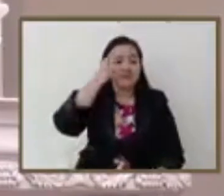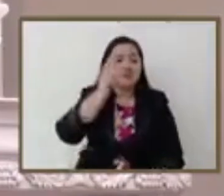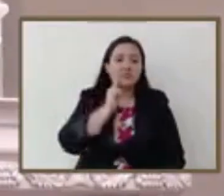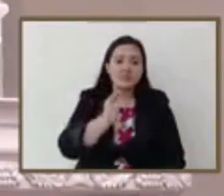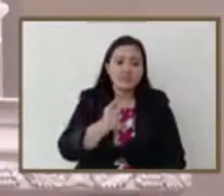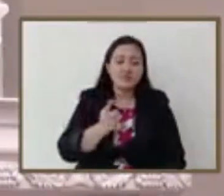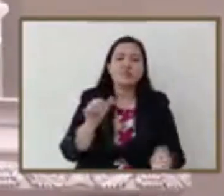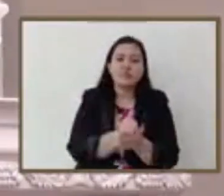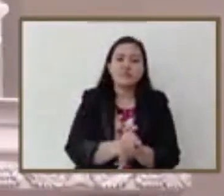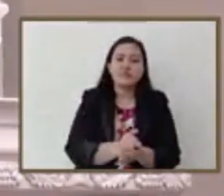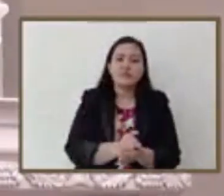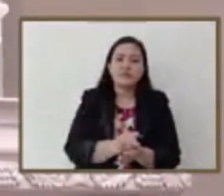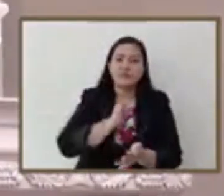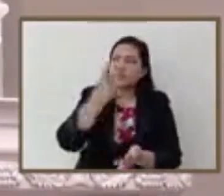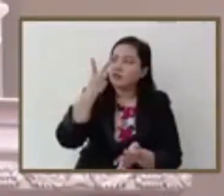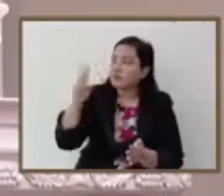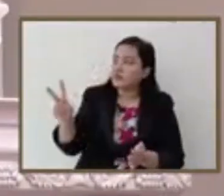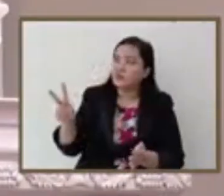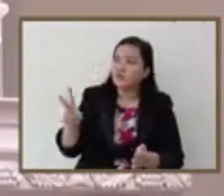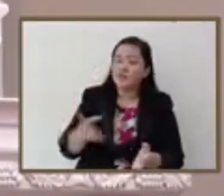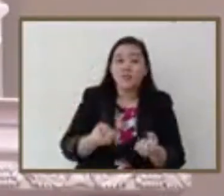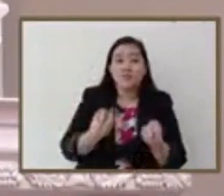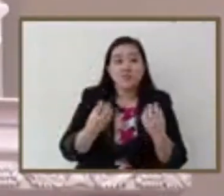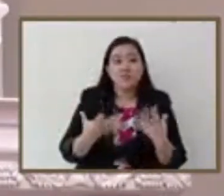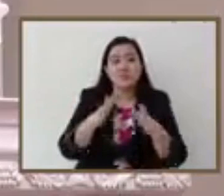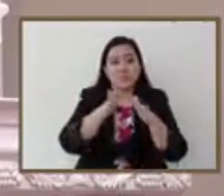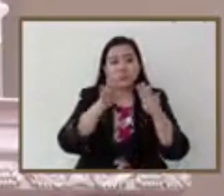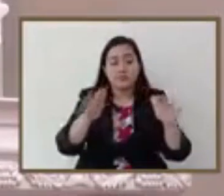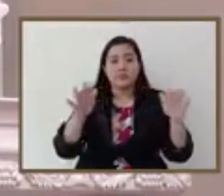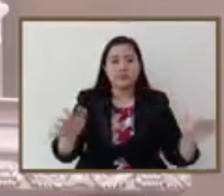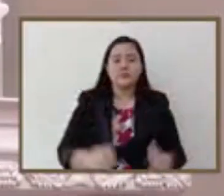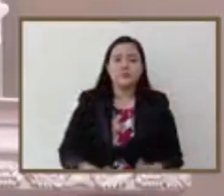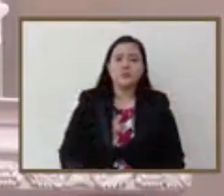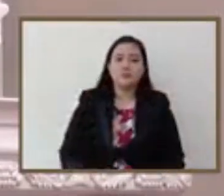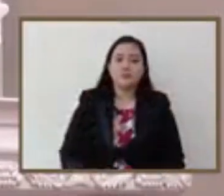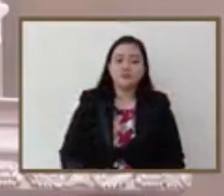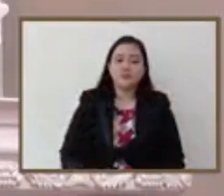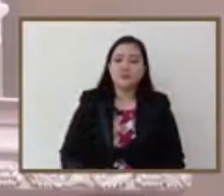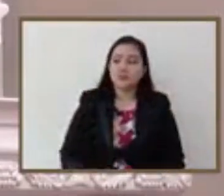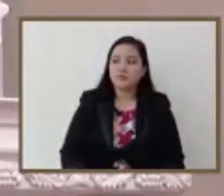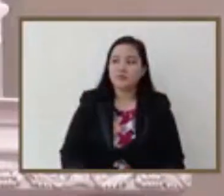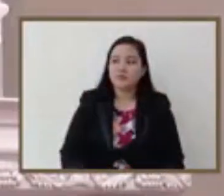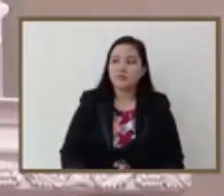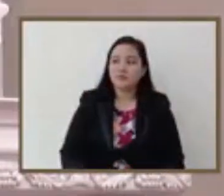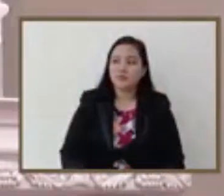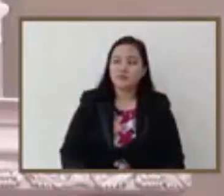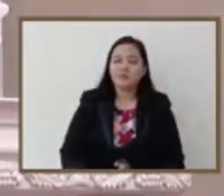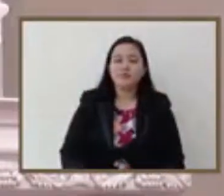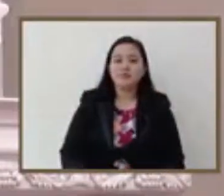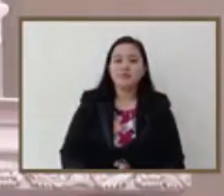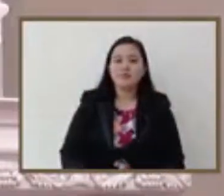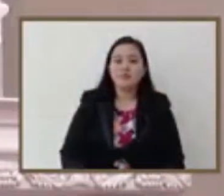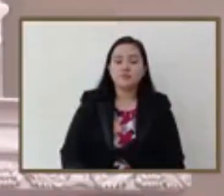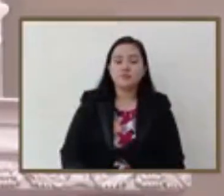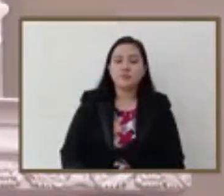Ayokong maramdaman ng mga bata na ang kanilang pag-attend sa Sunday school ay ordinaryong pagtitipon lamang.